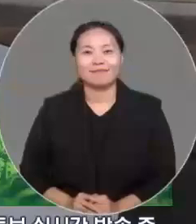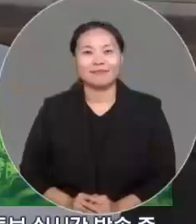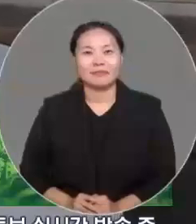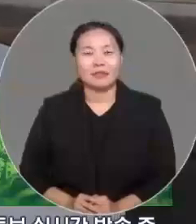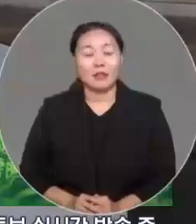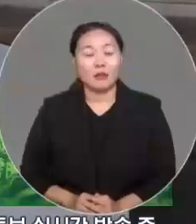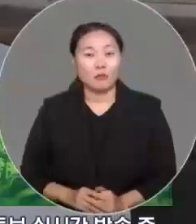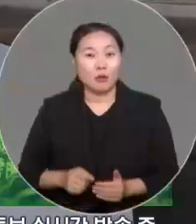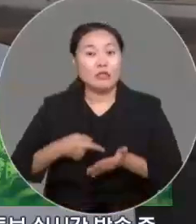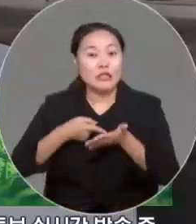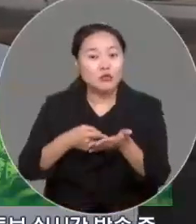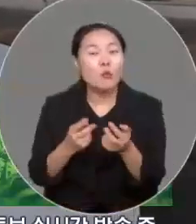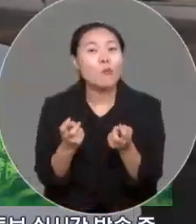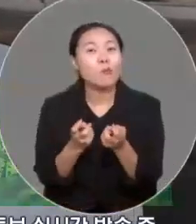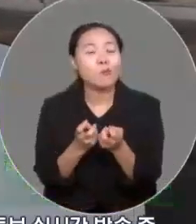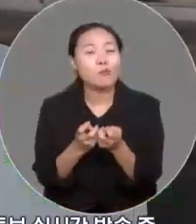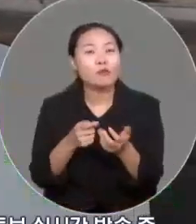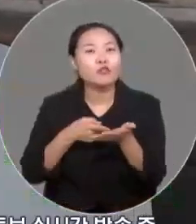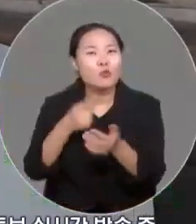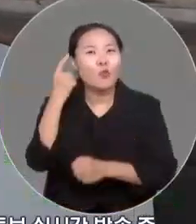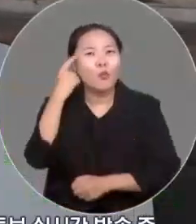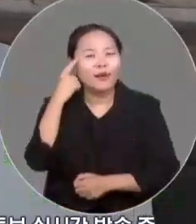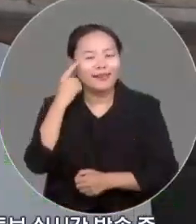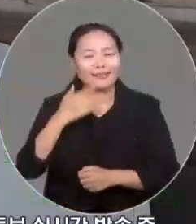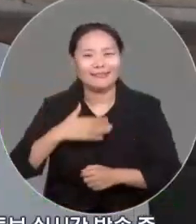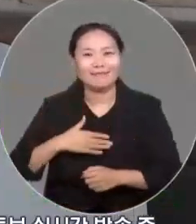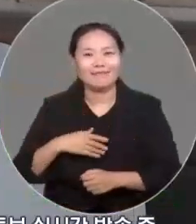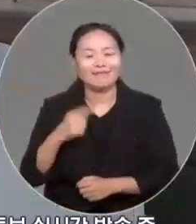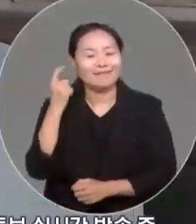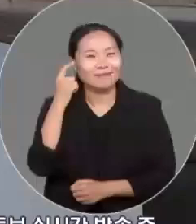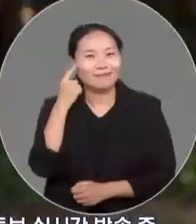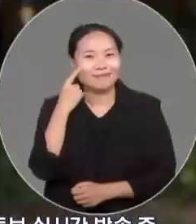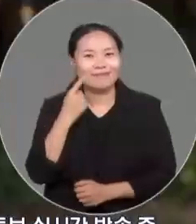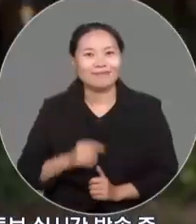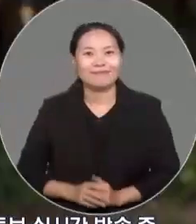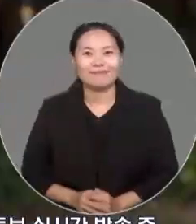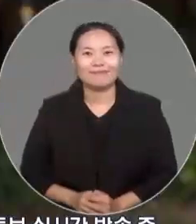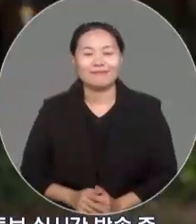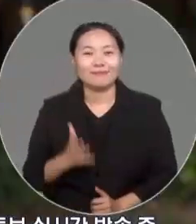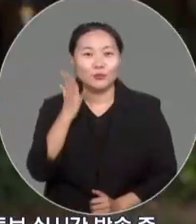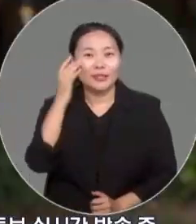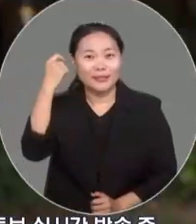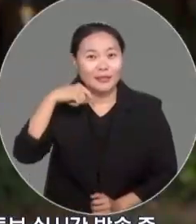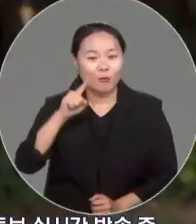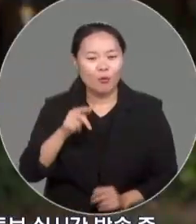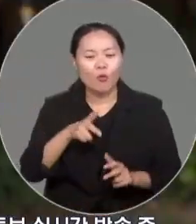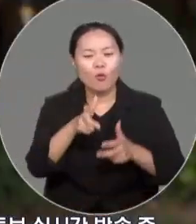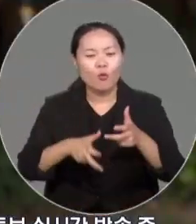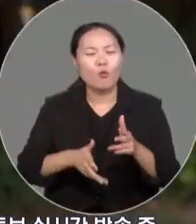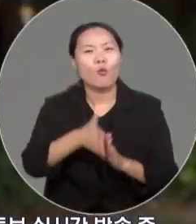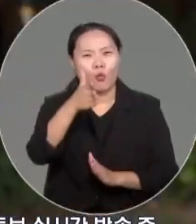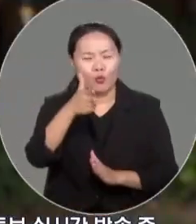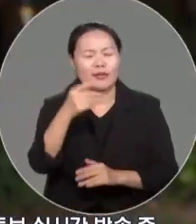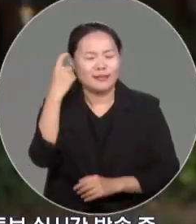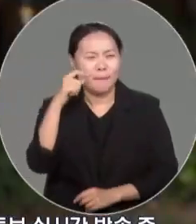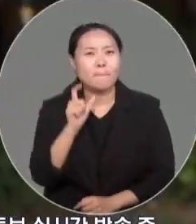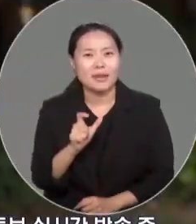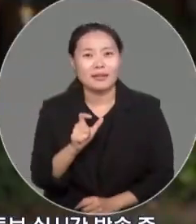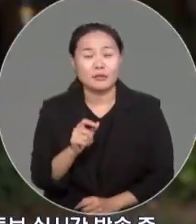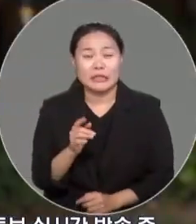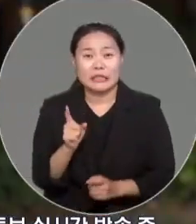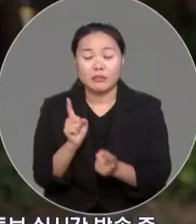우선 유치 배경 직접 한번 들어보고 싶습니다. 우리 울산함은 공업도시로 각인이 되어 있는데요. 예.